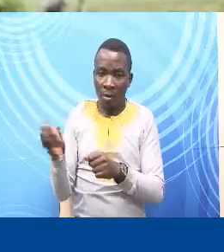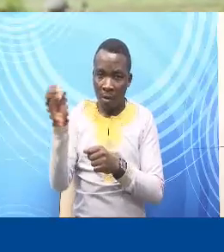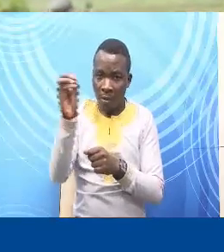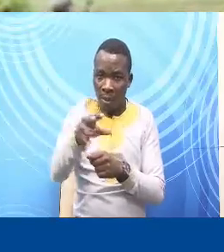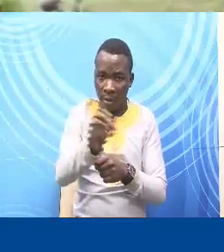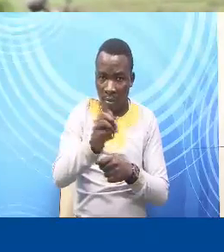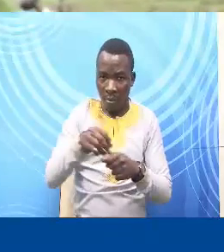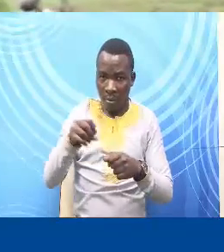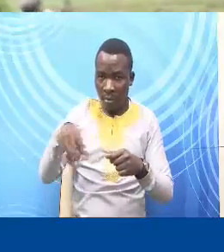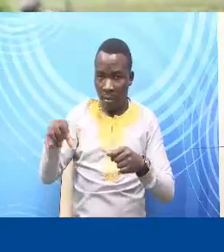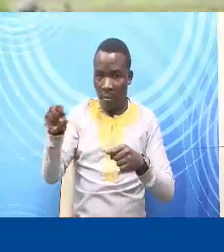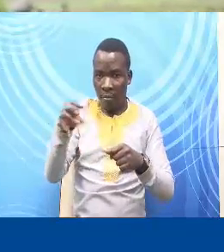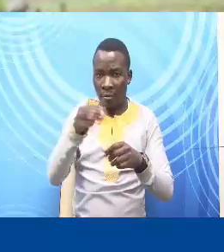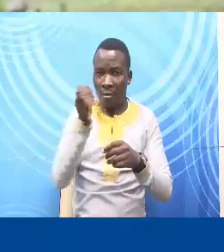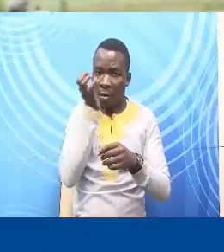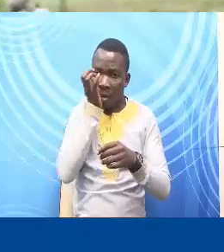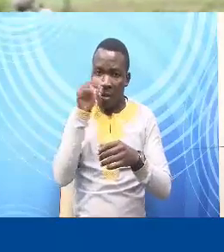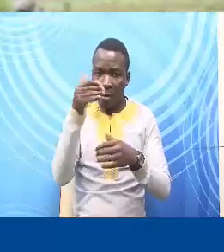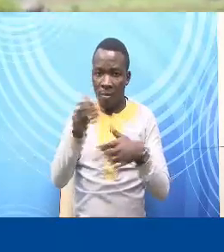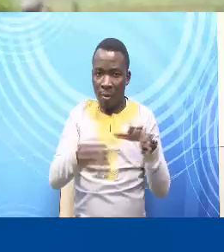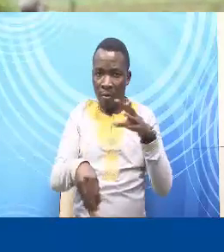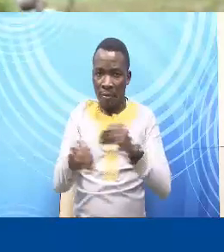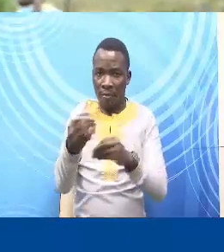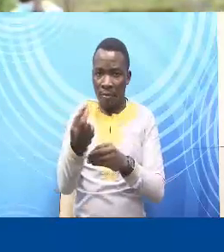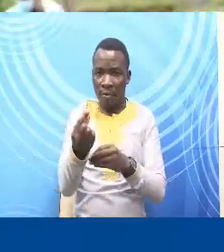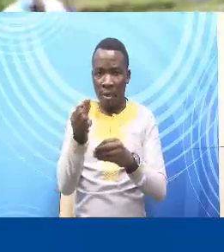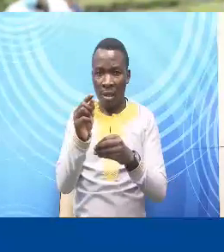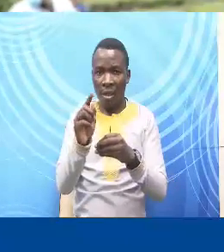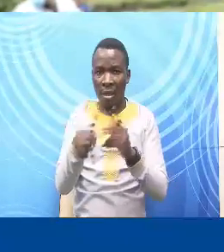bishyimbo, noneho umusaruro ukaba muke. Nta muntu wari